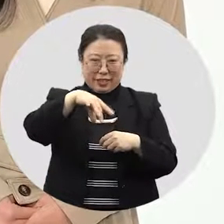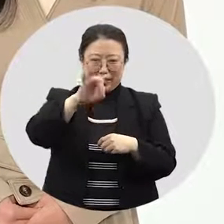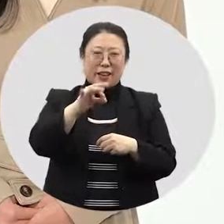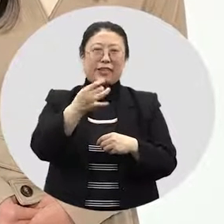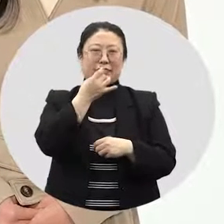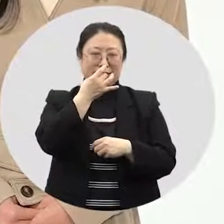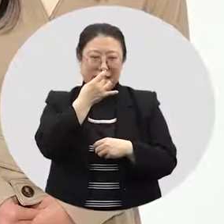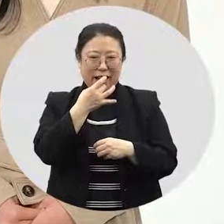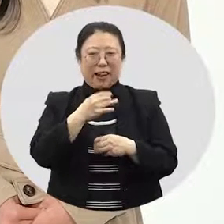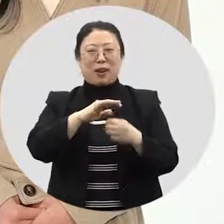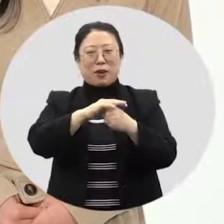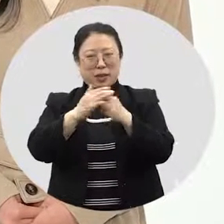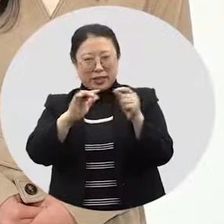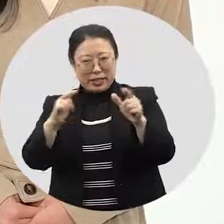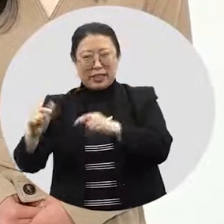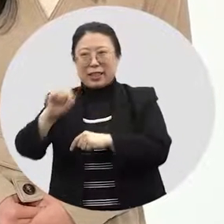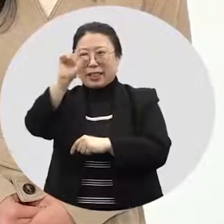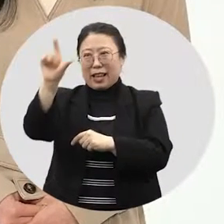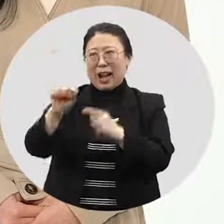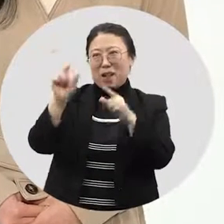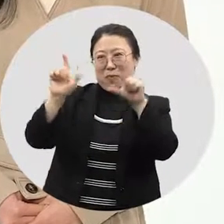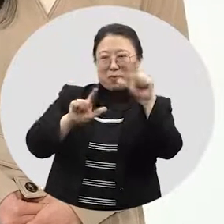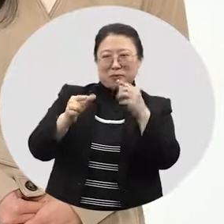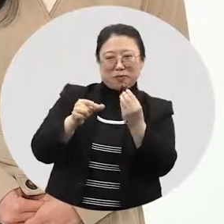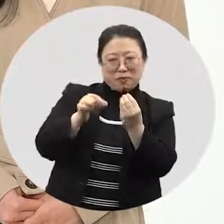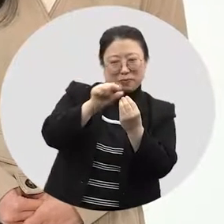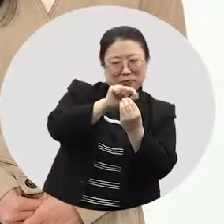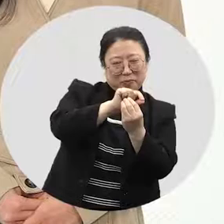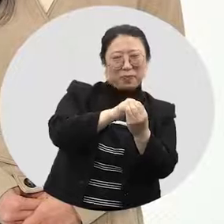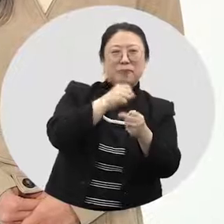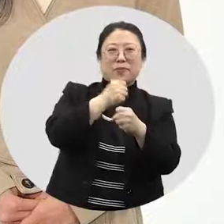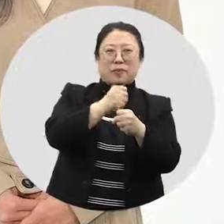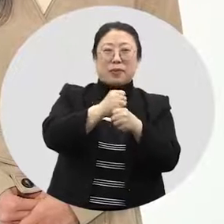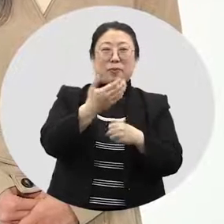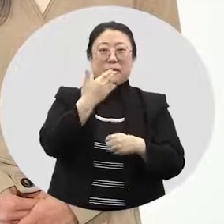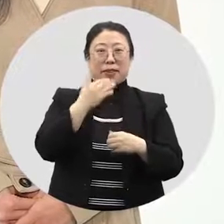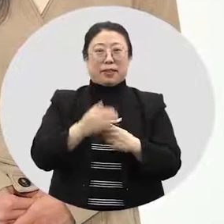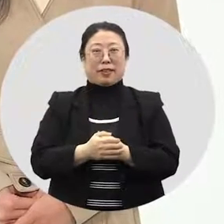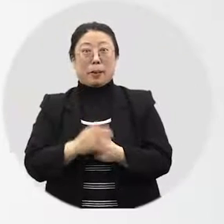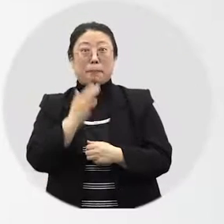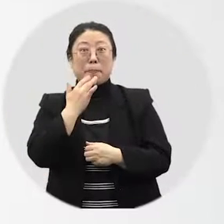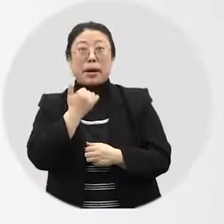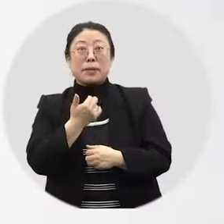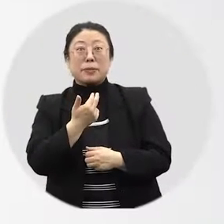모여 햅쌀과 햇곡식으로 달 모양의 송편을 만들어 먹죠